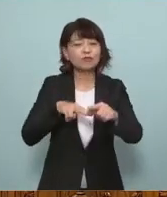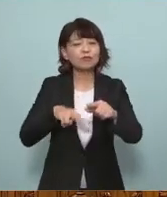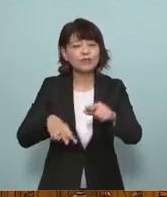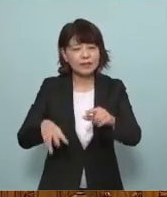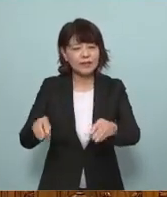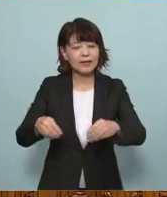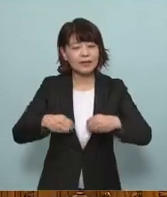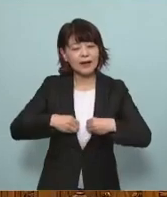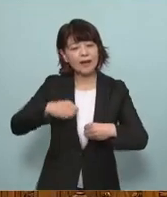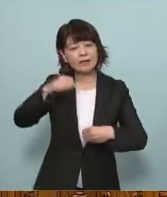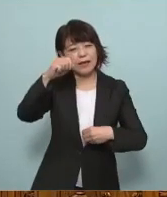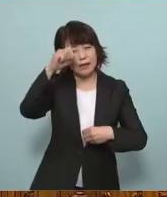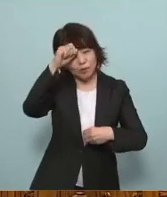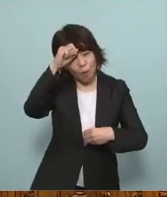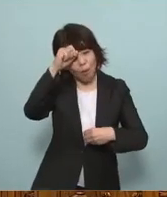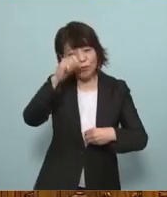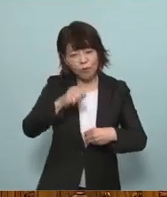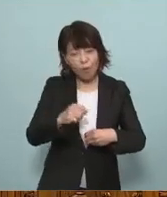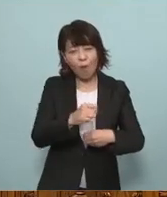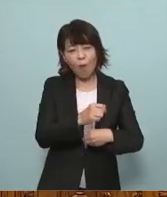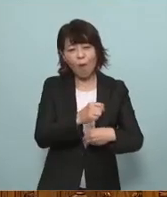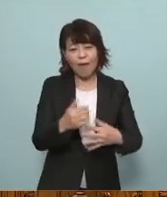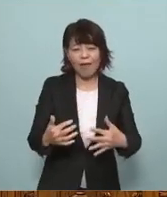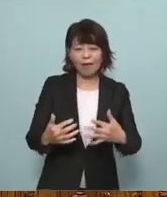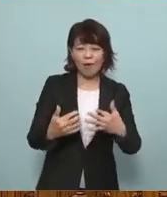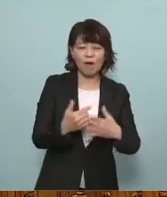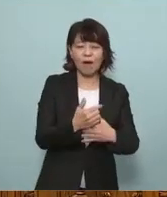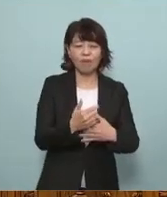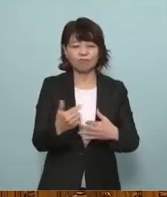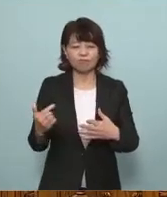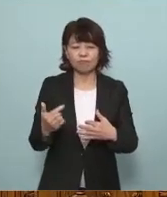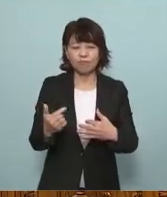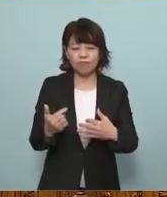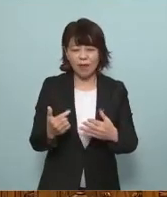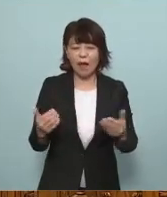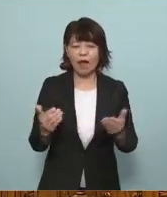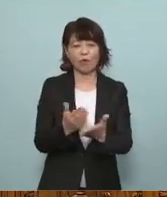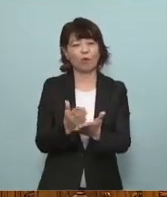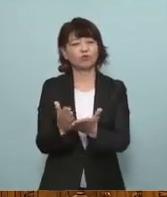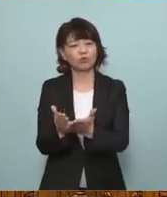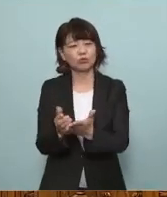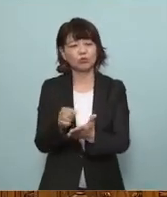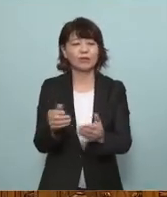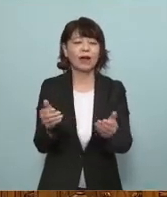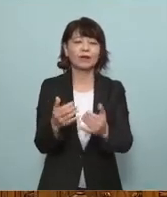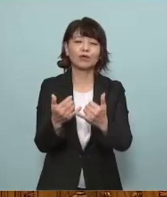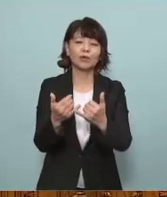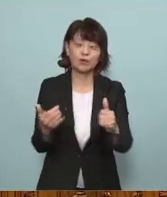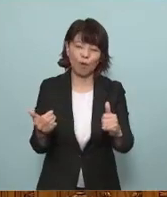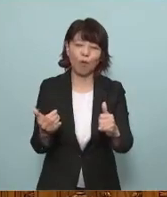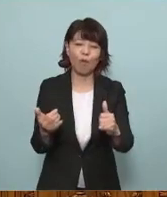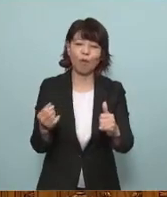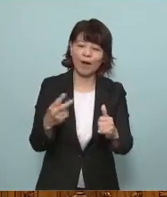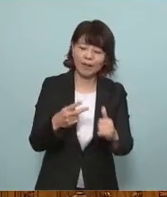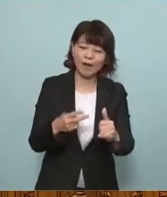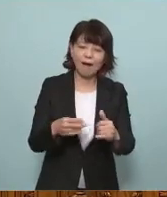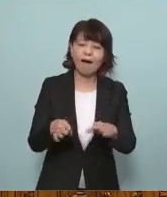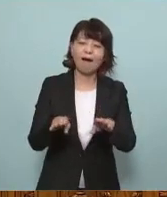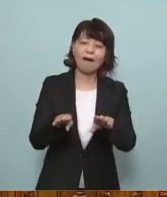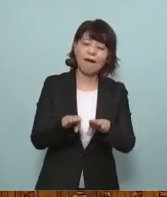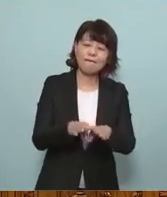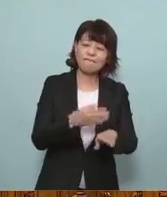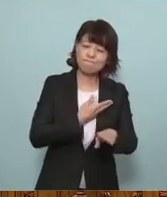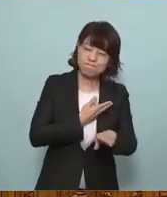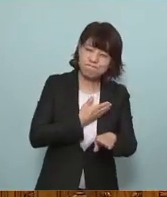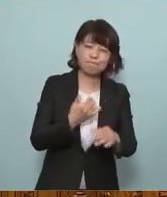影響を大きく受けた業種、そこで働く方々、あるいは休業を余儀なくされた方々など、